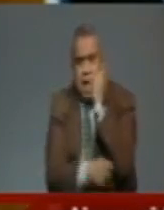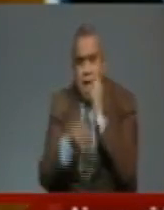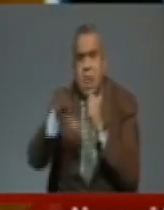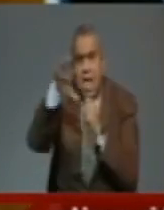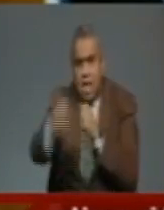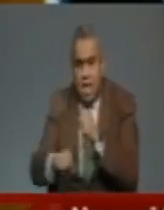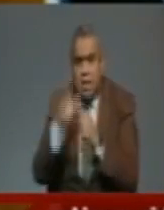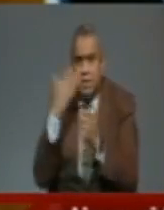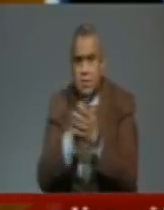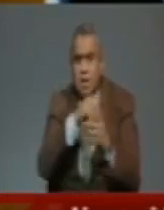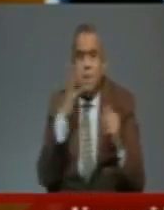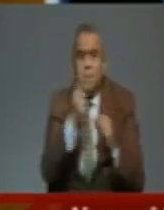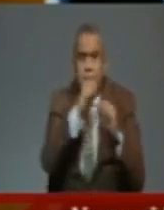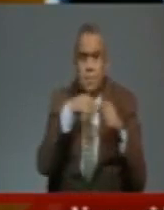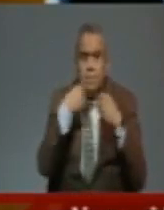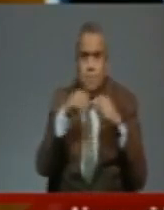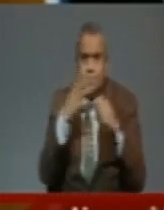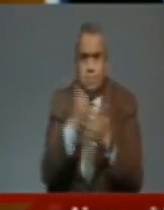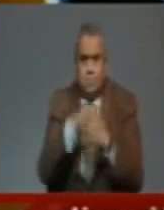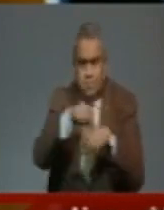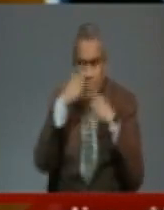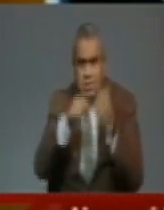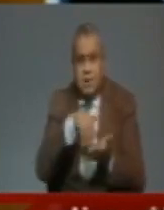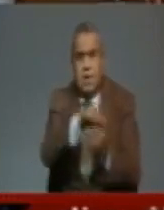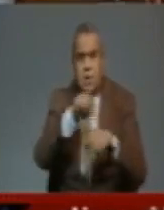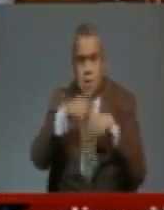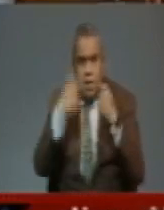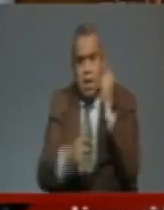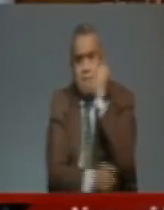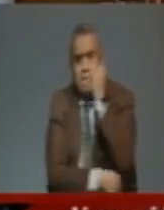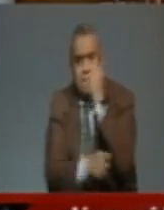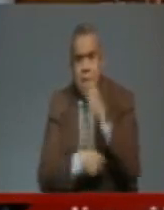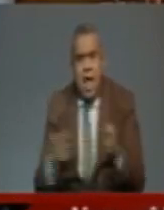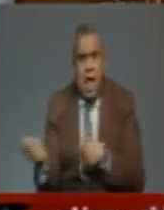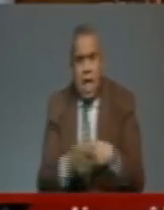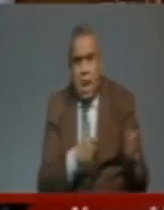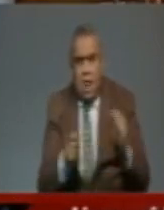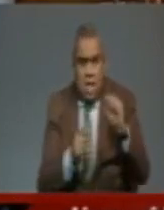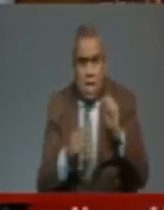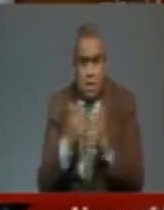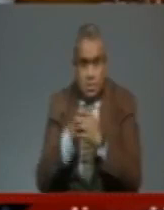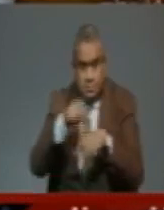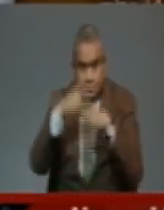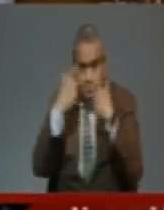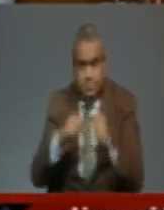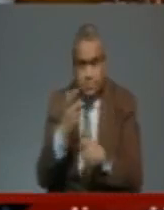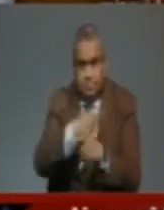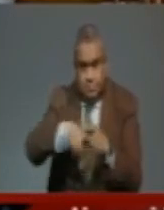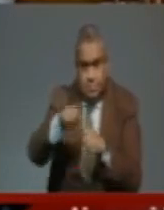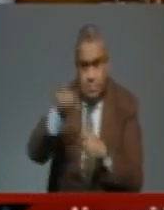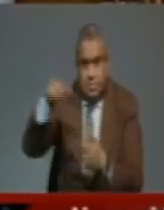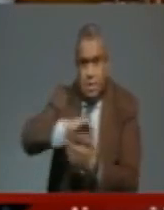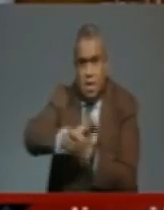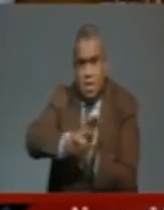المنتجات المحله الكبرى واستيراد الخامات اللي جايه للمحله الكبرى. فالمحور الرئيسي الفني ده بيبدا من طنطا في قلب